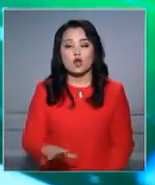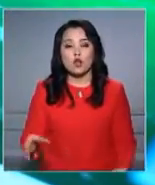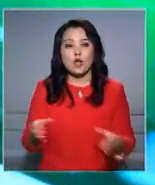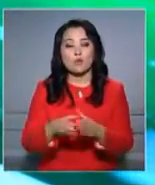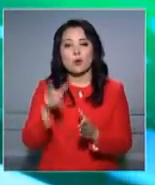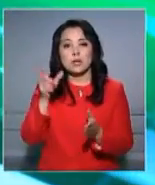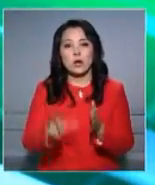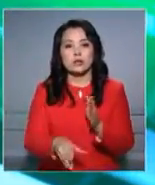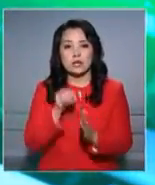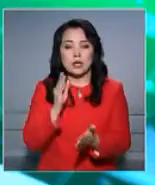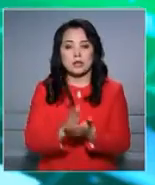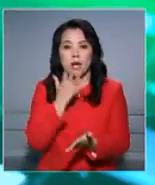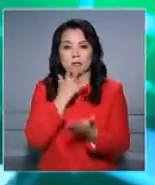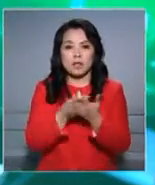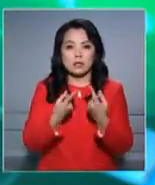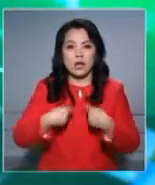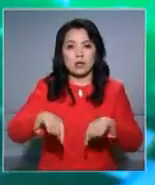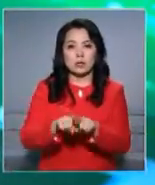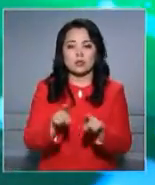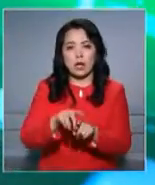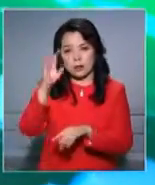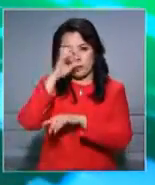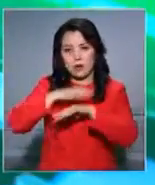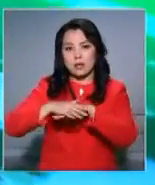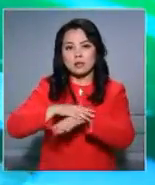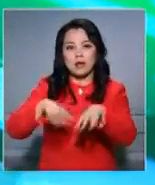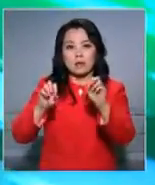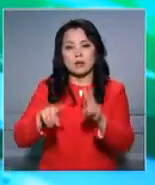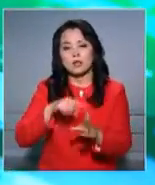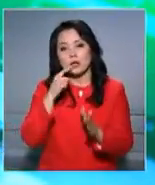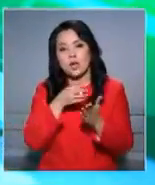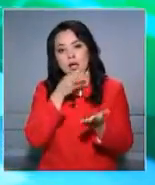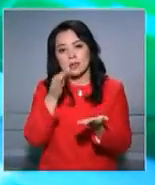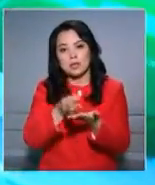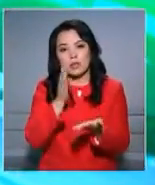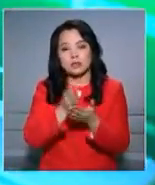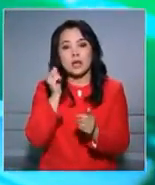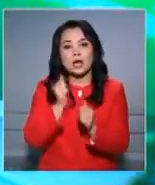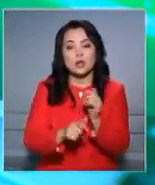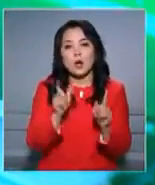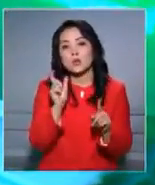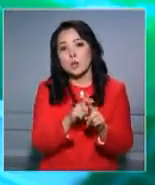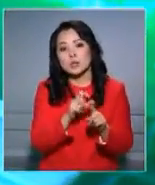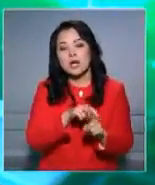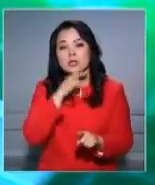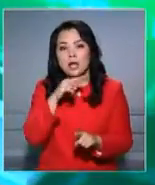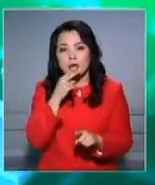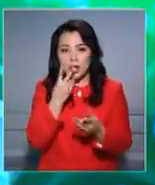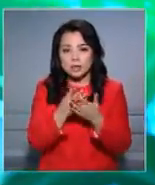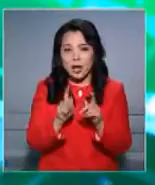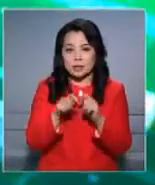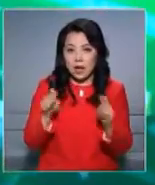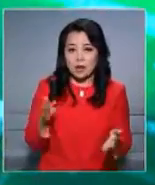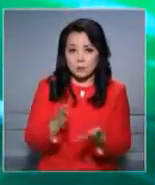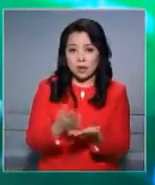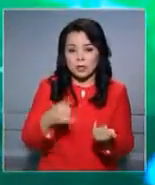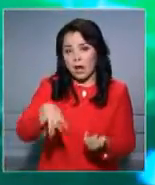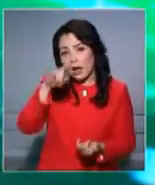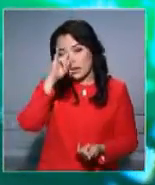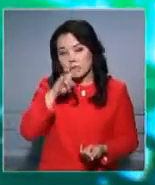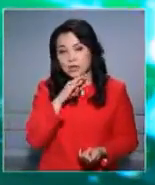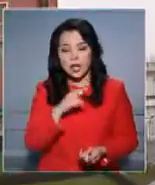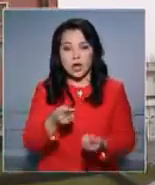Еуродепутаттар елбасын халыққа жолдауы мен мемлекеттік арналарға берген сұхбатында айтқан әр сөзін басты назарда ұстап отыр. Себебі